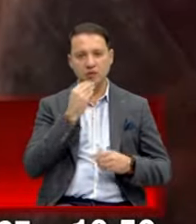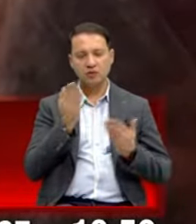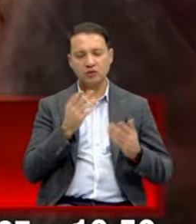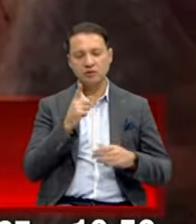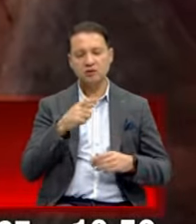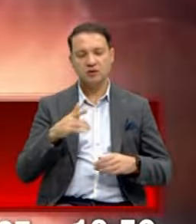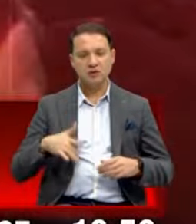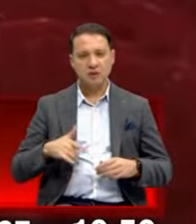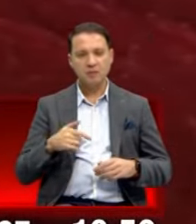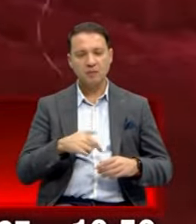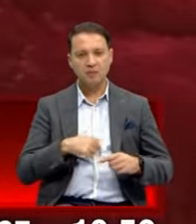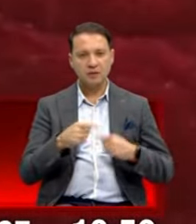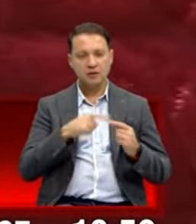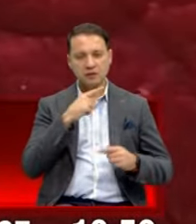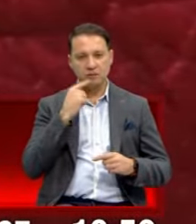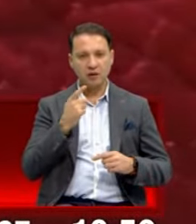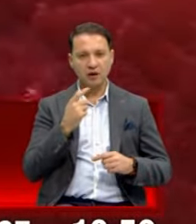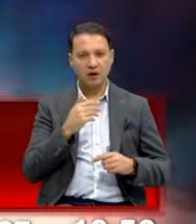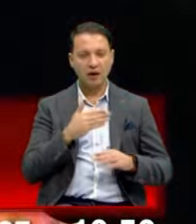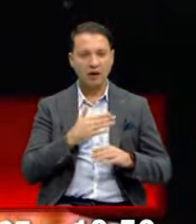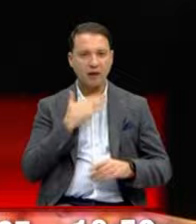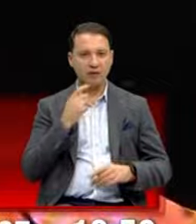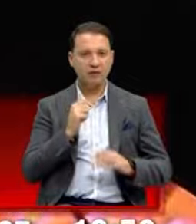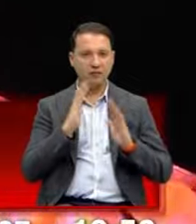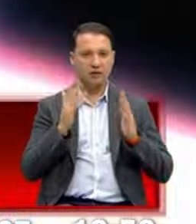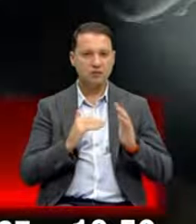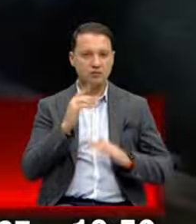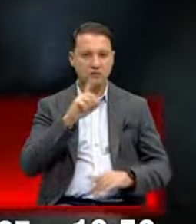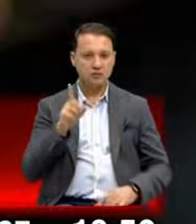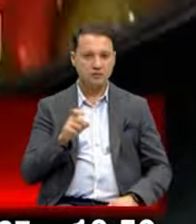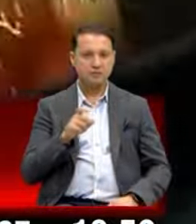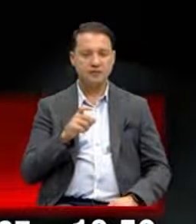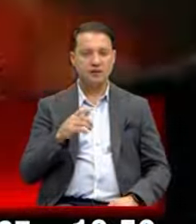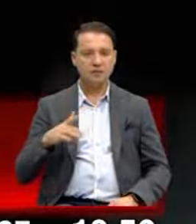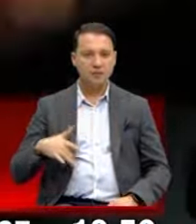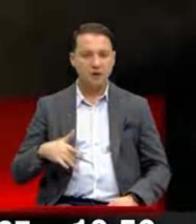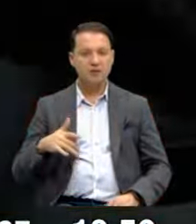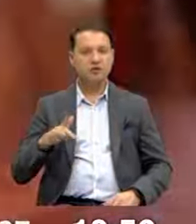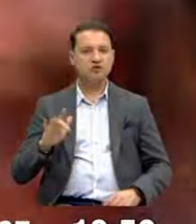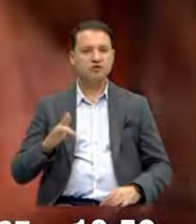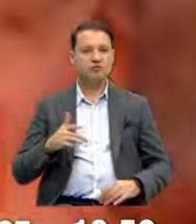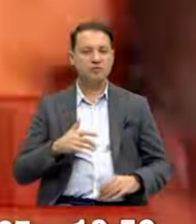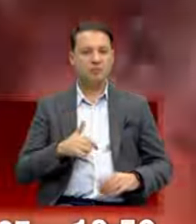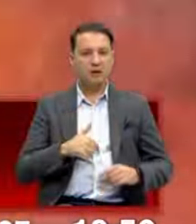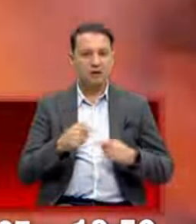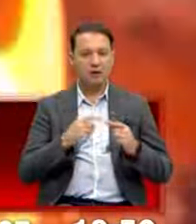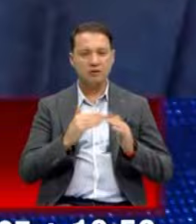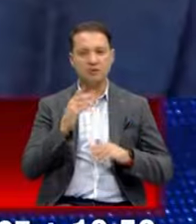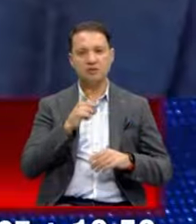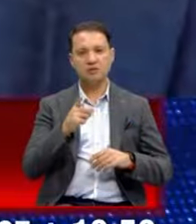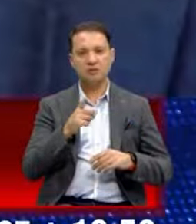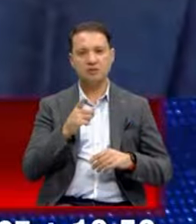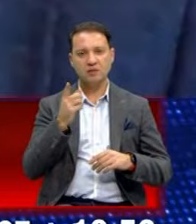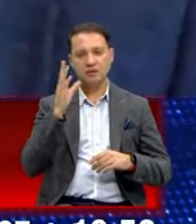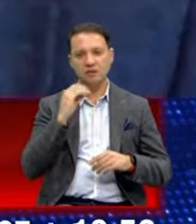Peki sakatat neden kırmızı et fiyatlarından daha fazla yükseldi? Sakatat fiyatının bu kadar artması da zaten